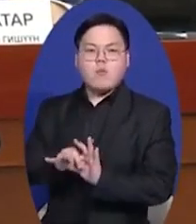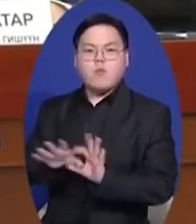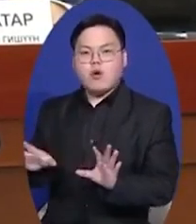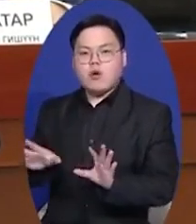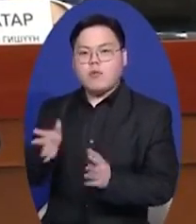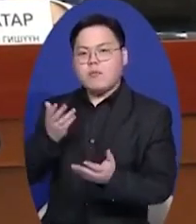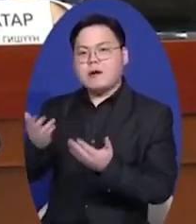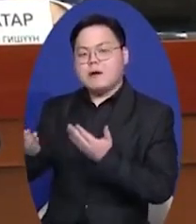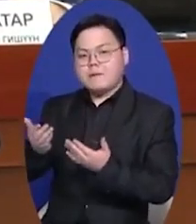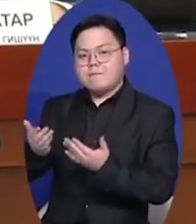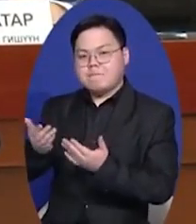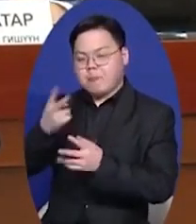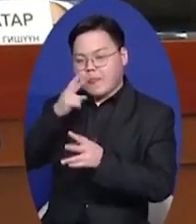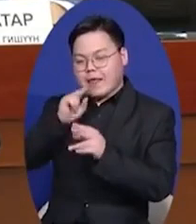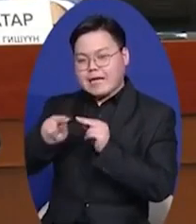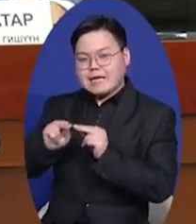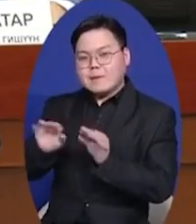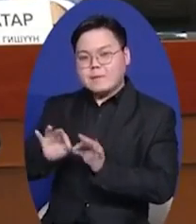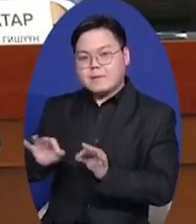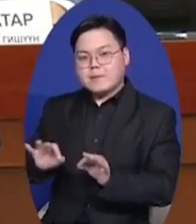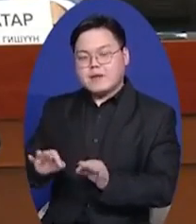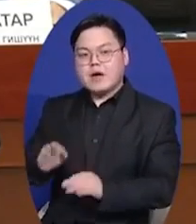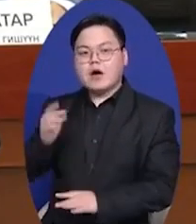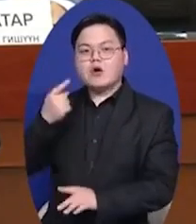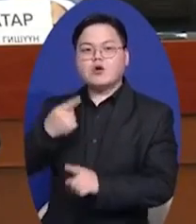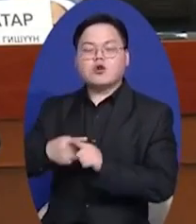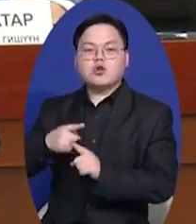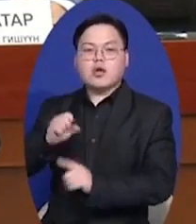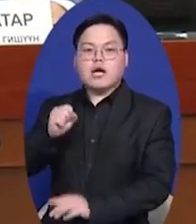бас нэгтэлж үзэж байгаа. За, энэ хөдөө аж ахуйг